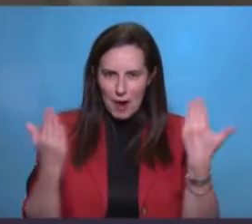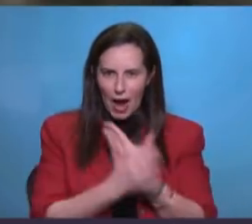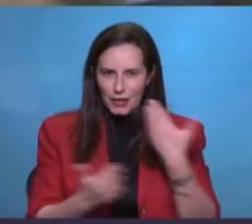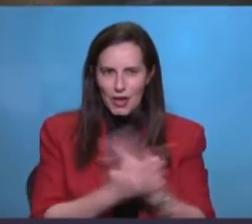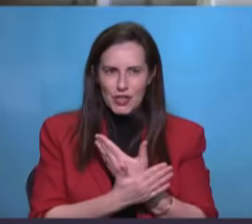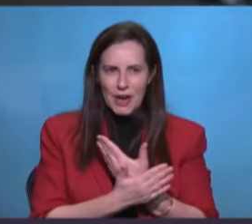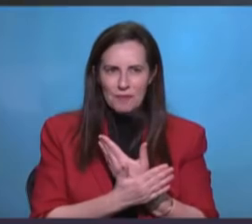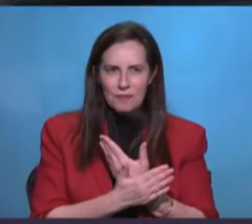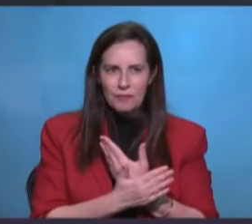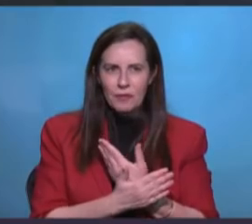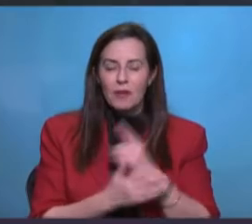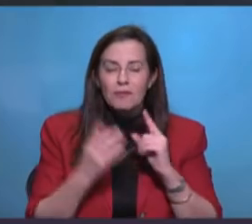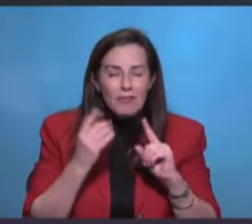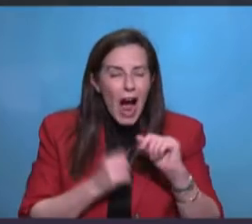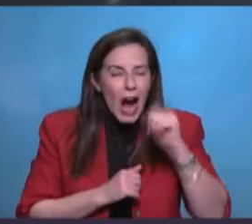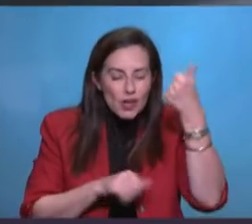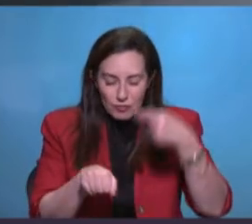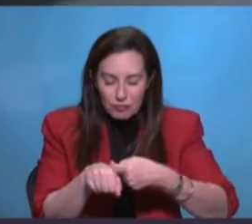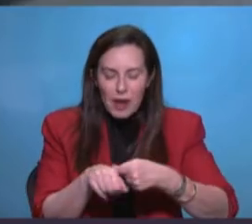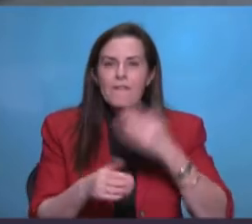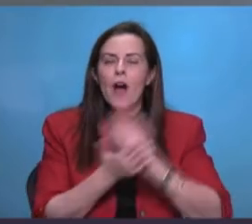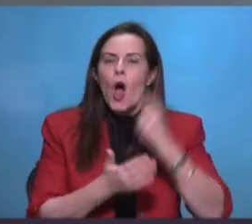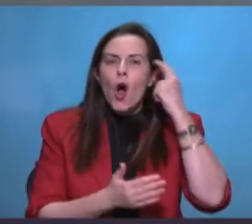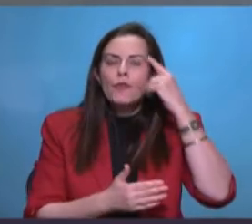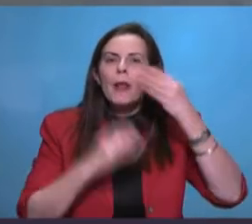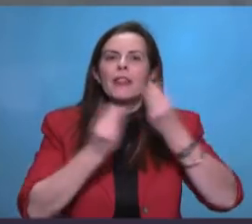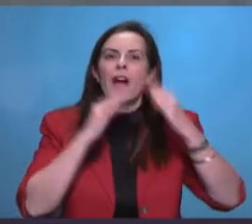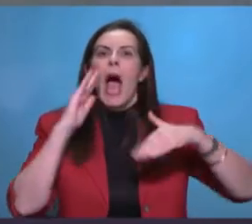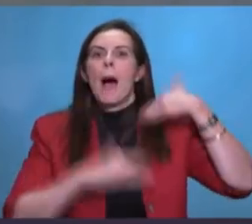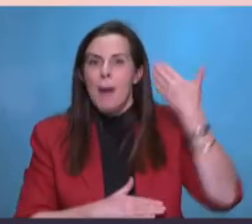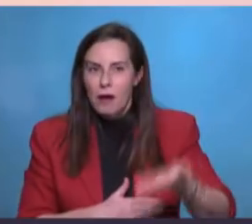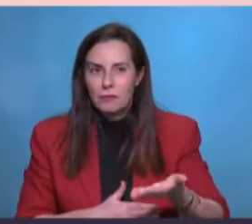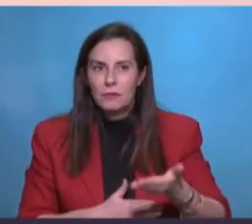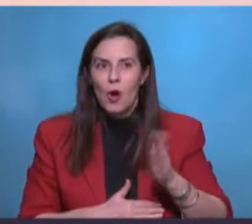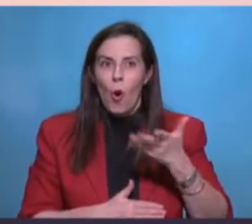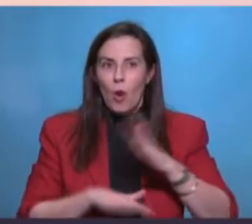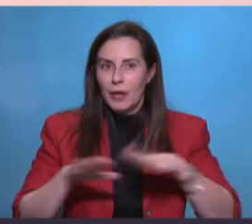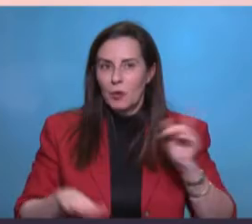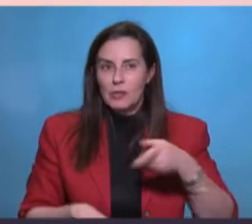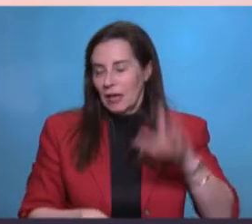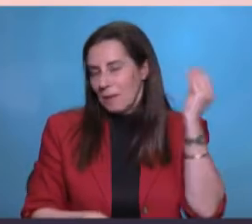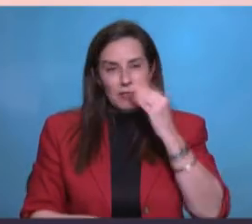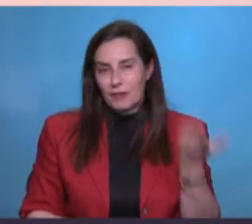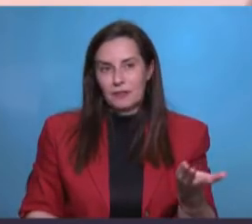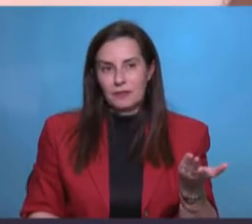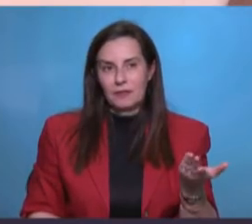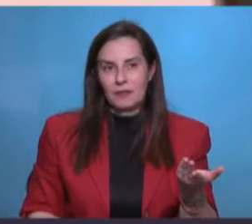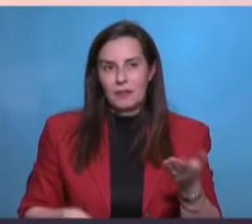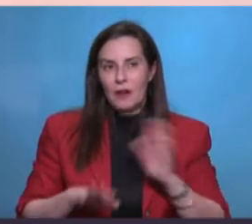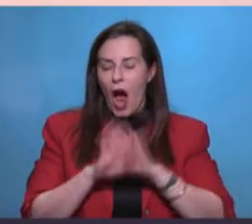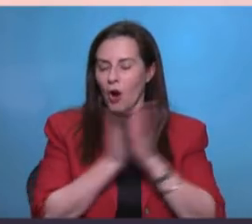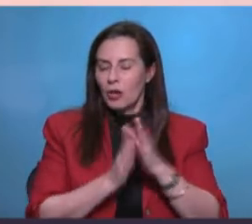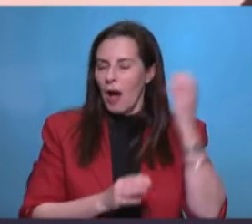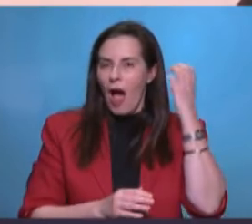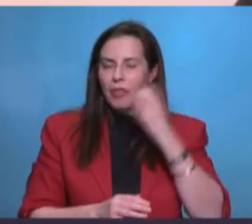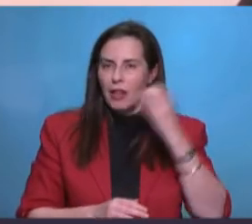החדשה, חלוצי המושתלים בארץ כבר חושבים על השבב הבא. אולי ילדים לא יצטרכו ללכת לבית ספר, פשוט יתכנתו איכשהו